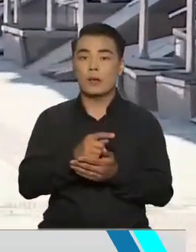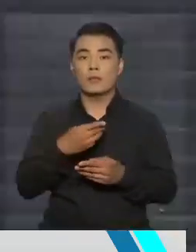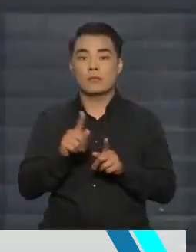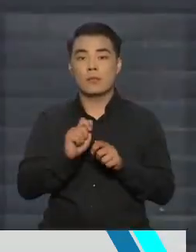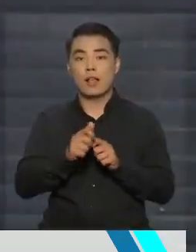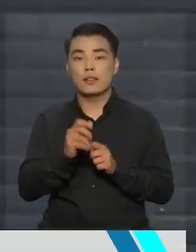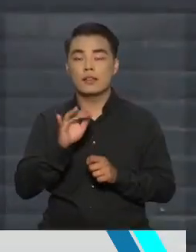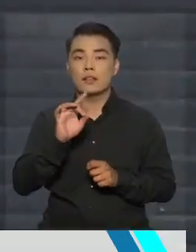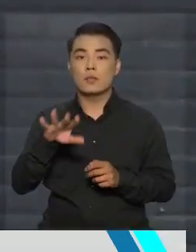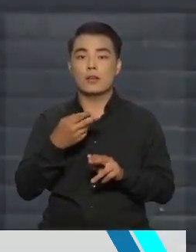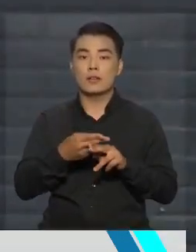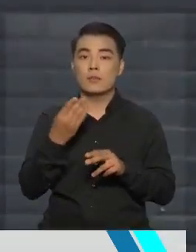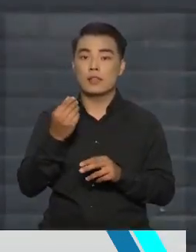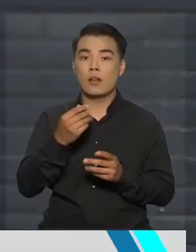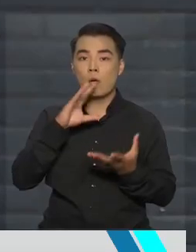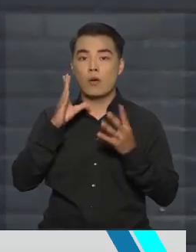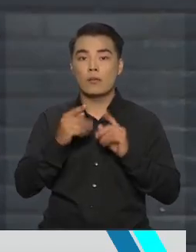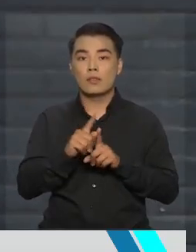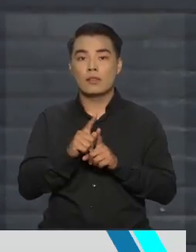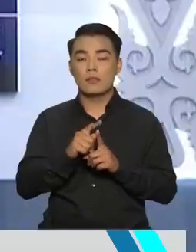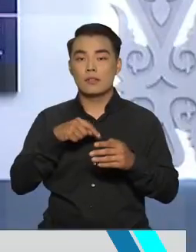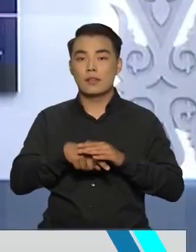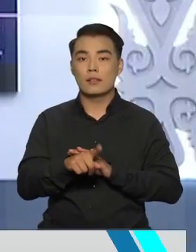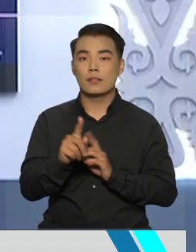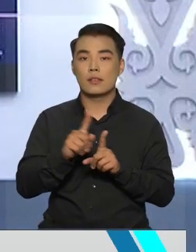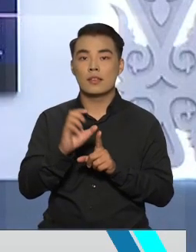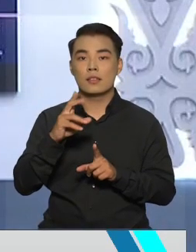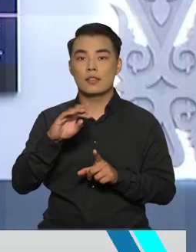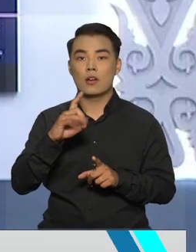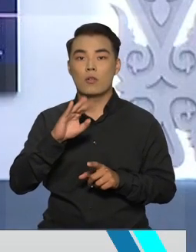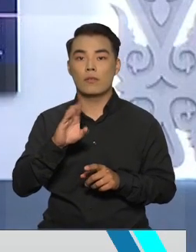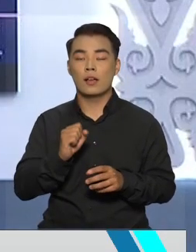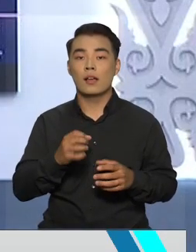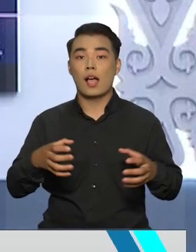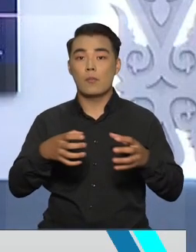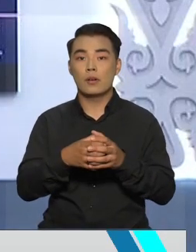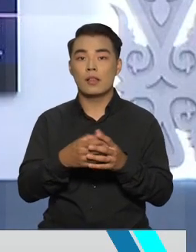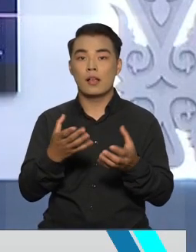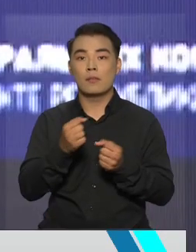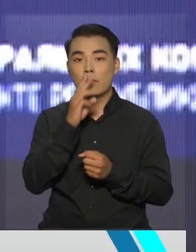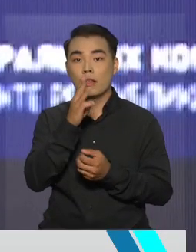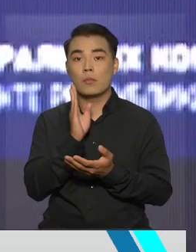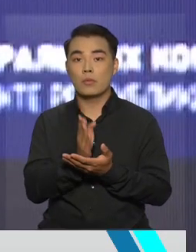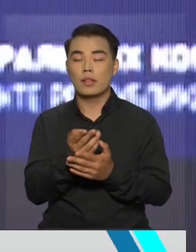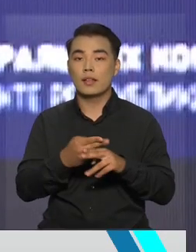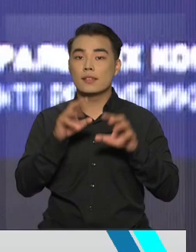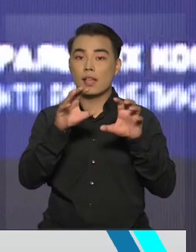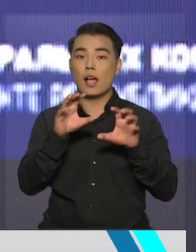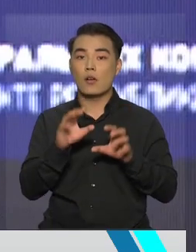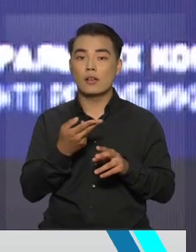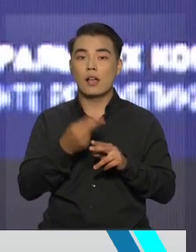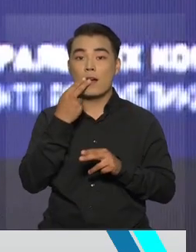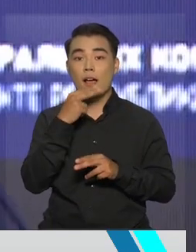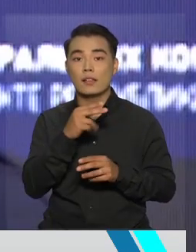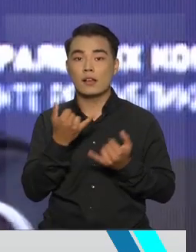республикалық бюджеттен мемлекеттік әлеуметтік сақтандыру қоры мен сақтандыру компанияларынан төлемдер алады. Енді аталған кодексті сапалы